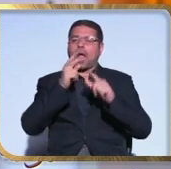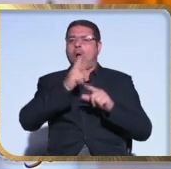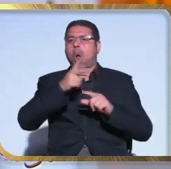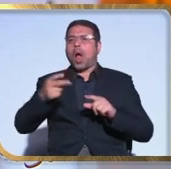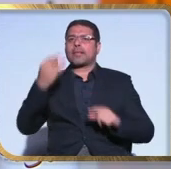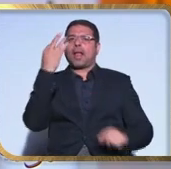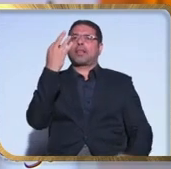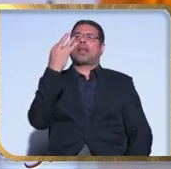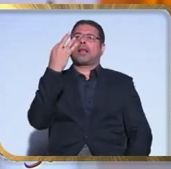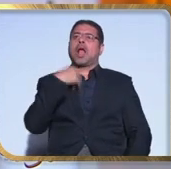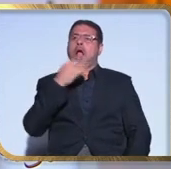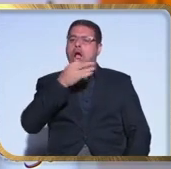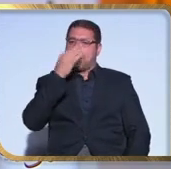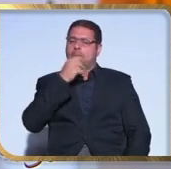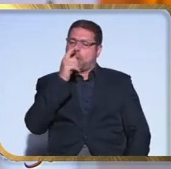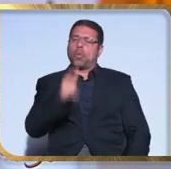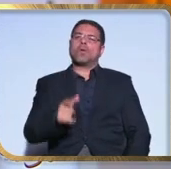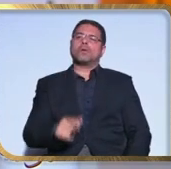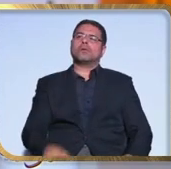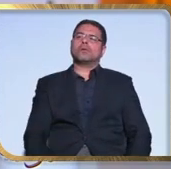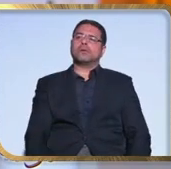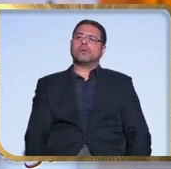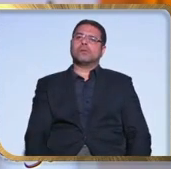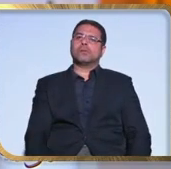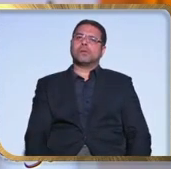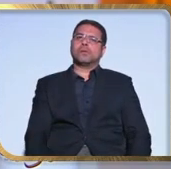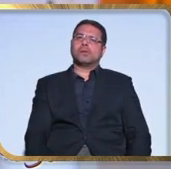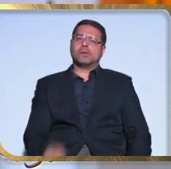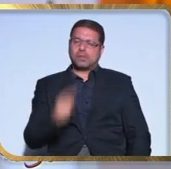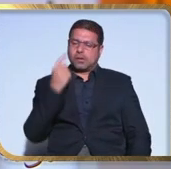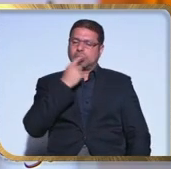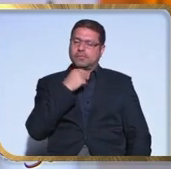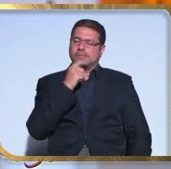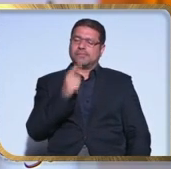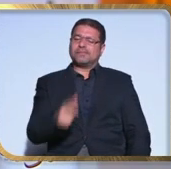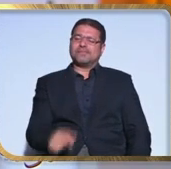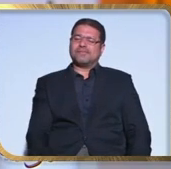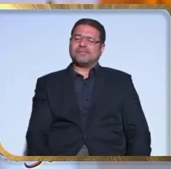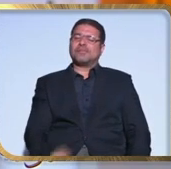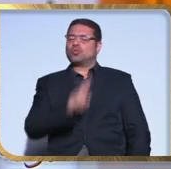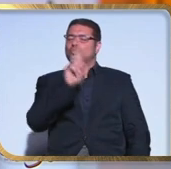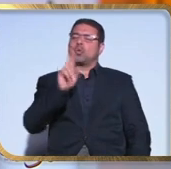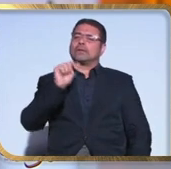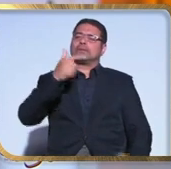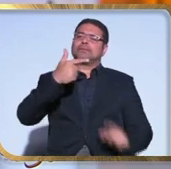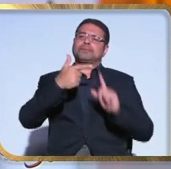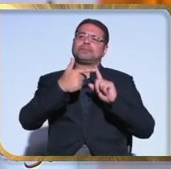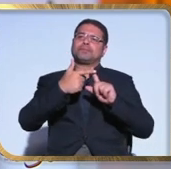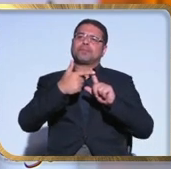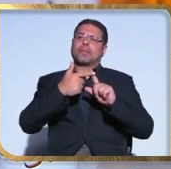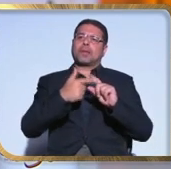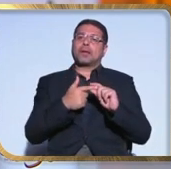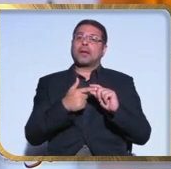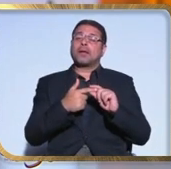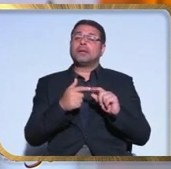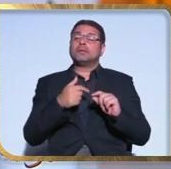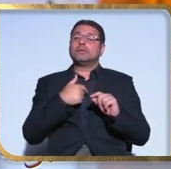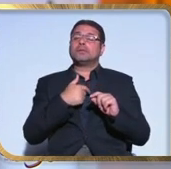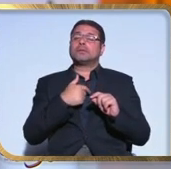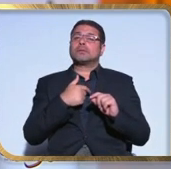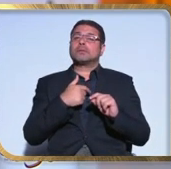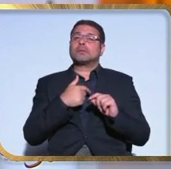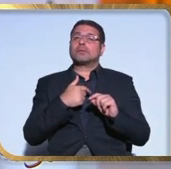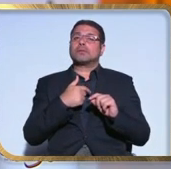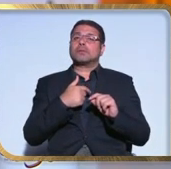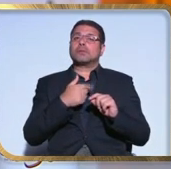من الاجابات هنتكلم عنها حاضر ايه السؤال التاني السؤال التاني انا كنت